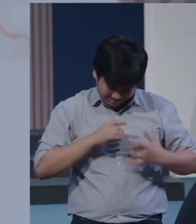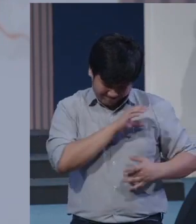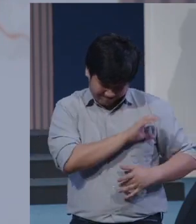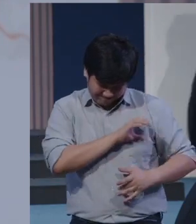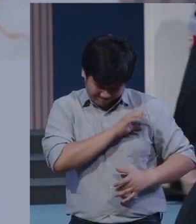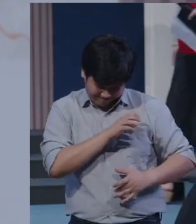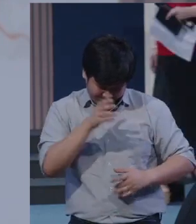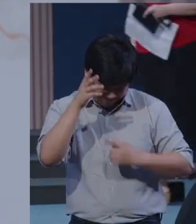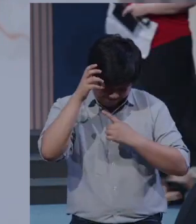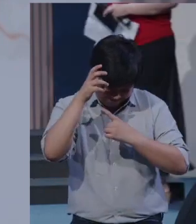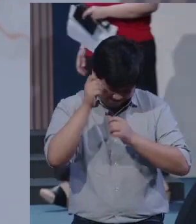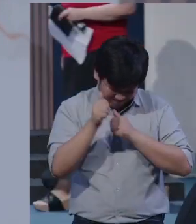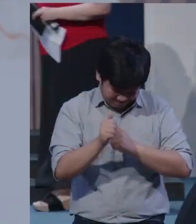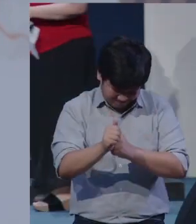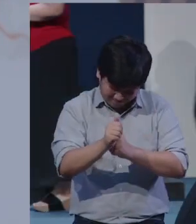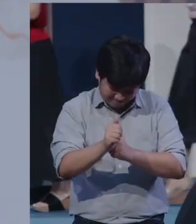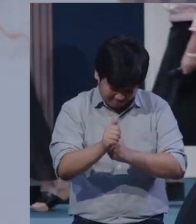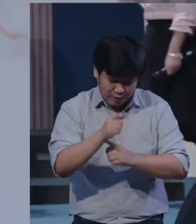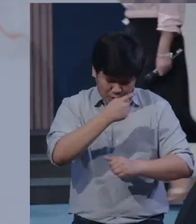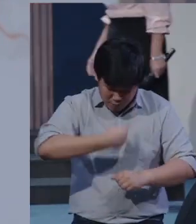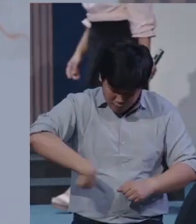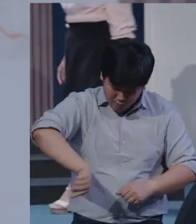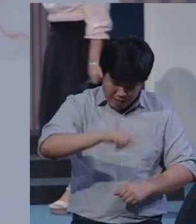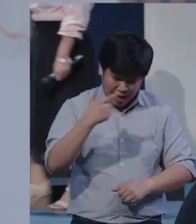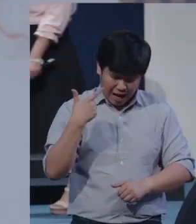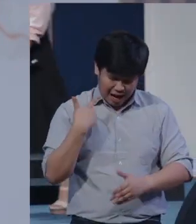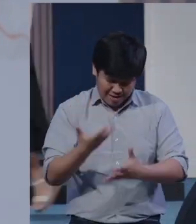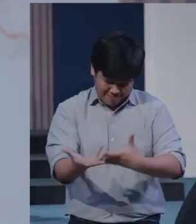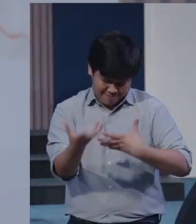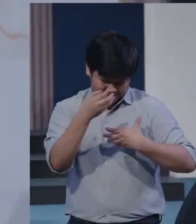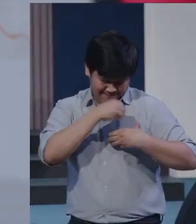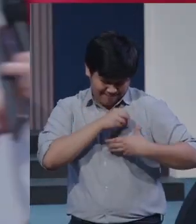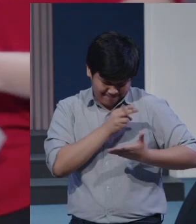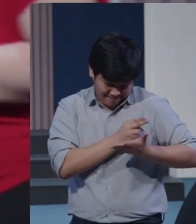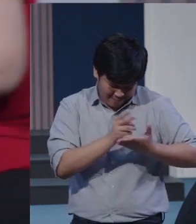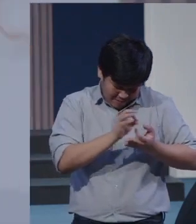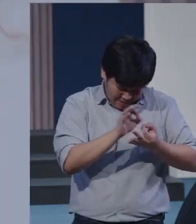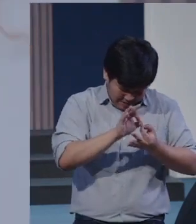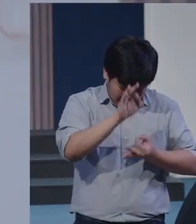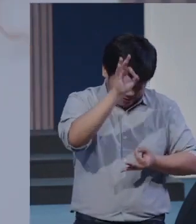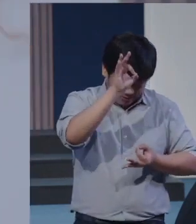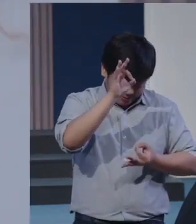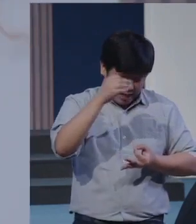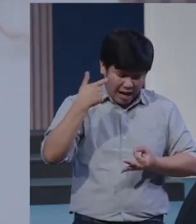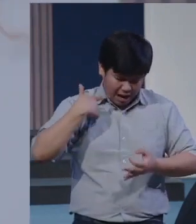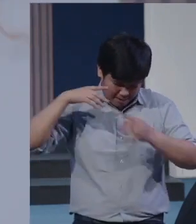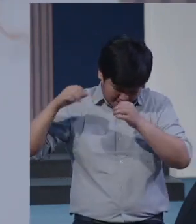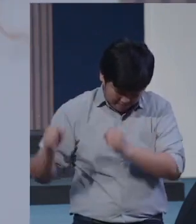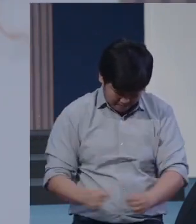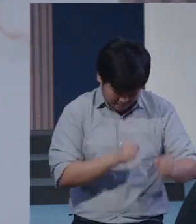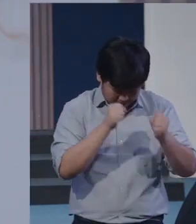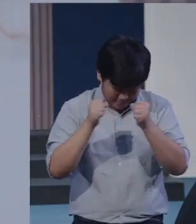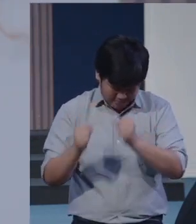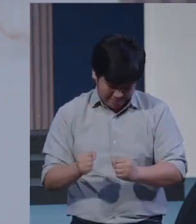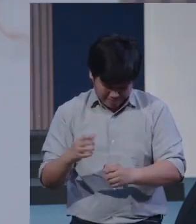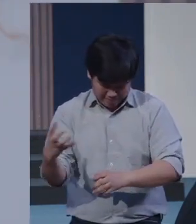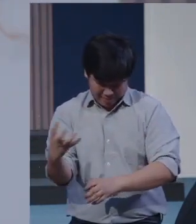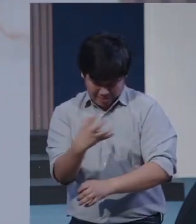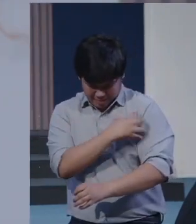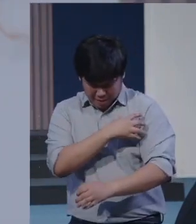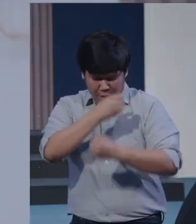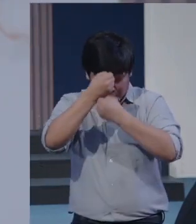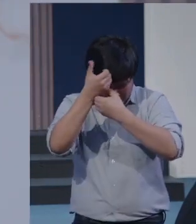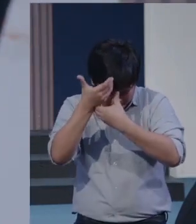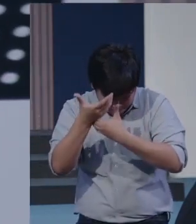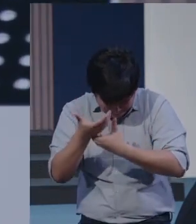na kami ngayon taglay ang inyong diwang Banal Ay meron ng kapangyarihan na sundin ang kautusan